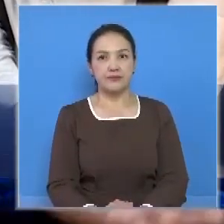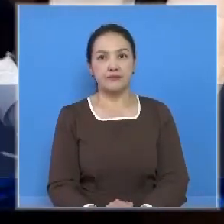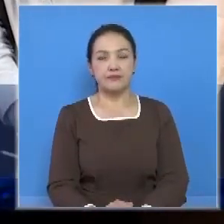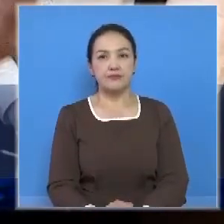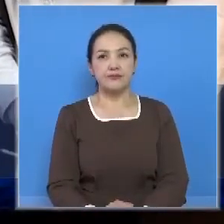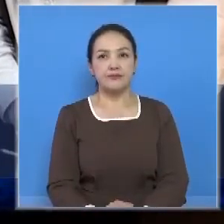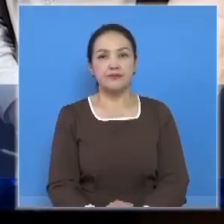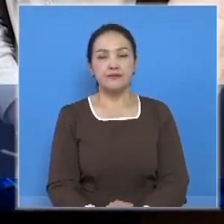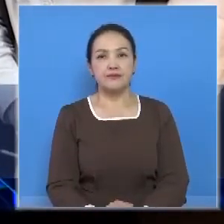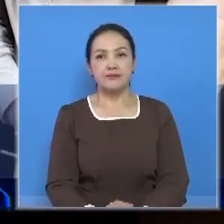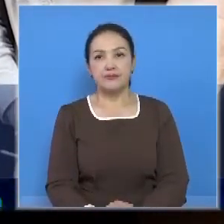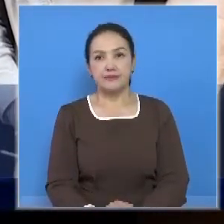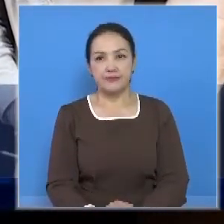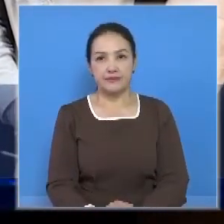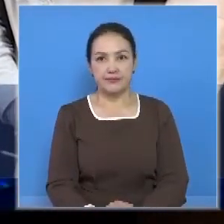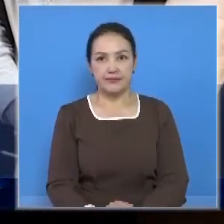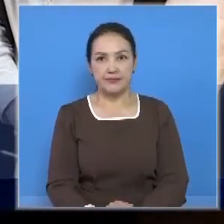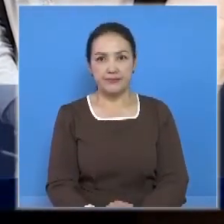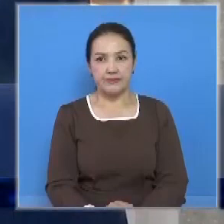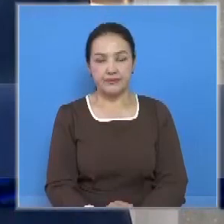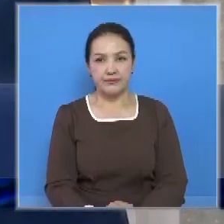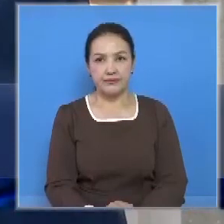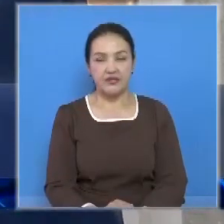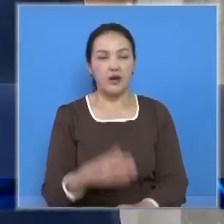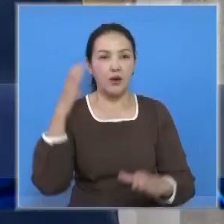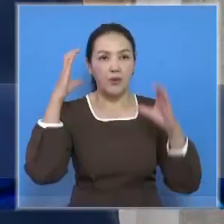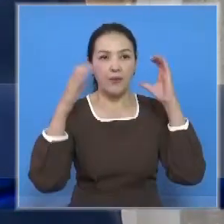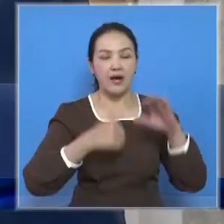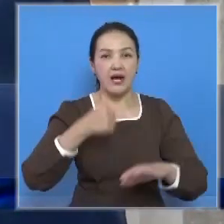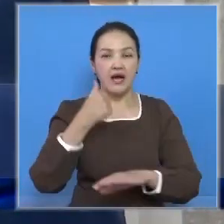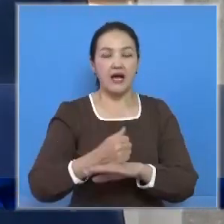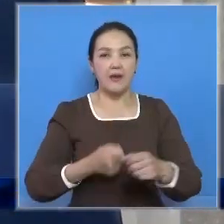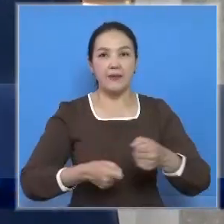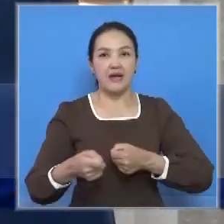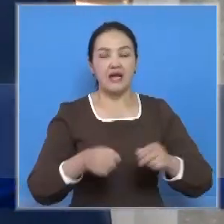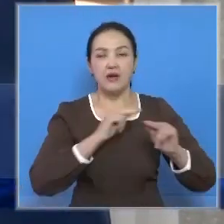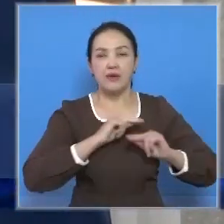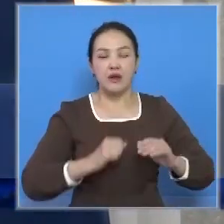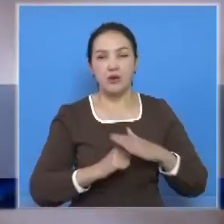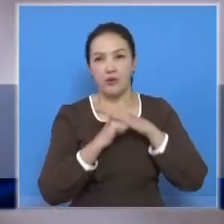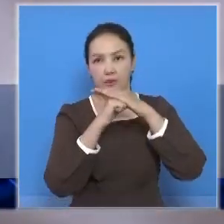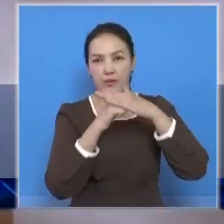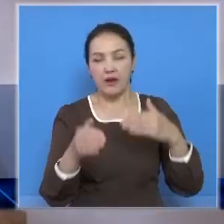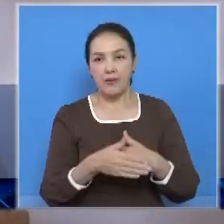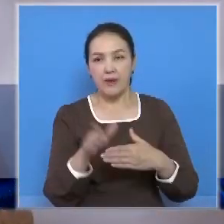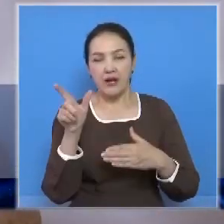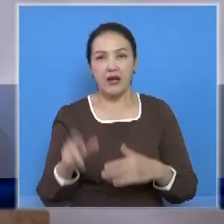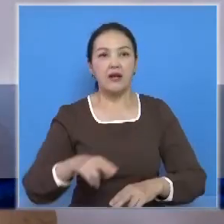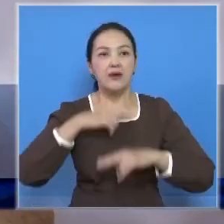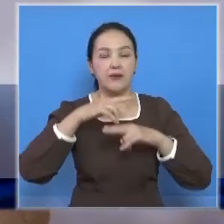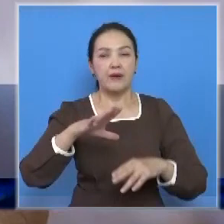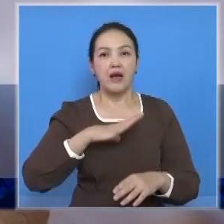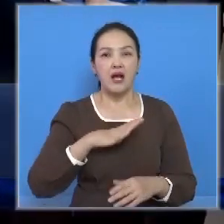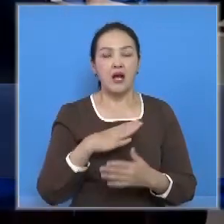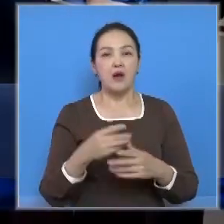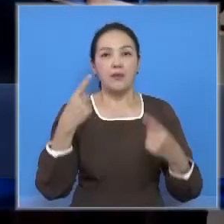бірақ сенің орның енді ерекше. Амандықта болайық. Университет басшылығы еңбегімен биікке көтерілген түлектерін ескерусіз қалдырған емес. Оқу